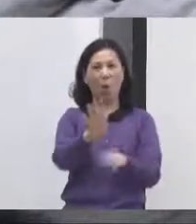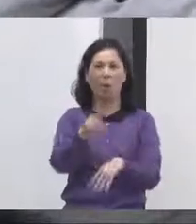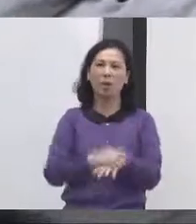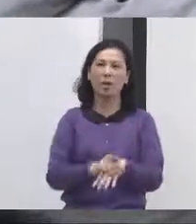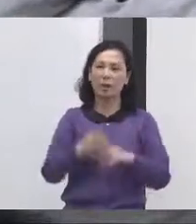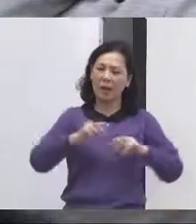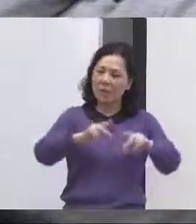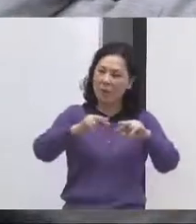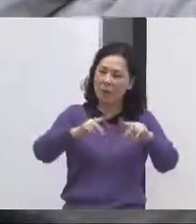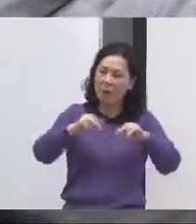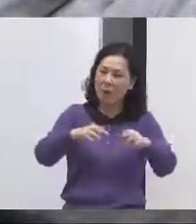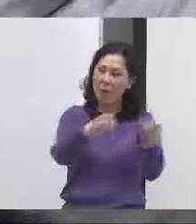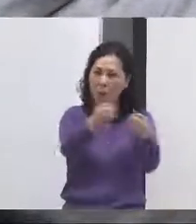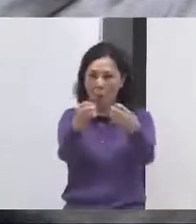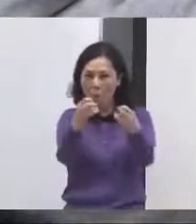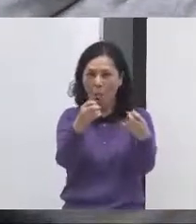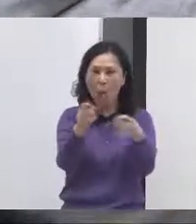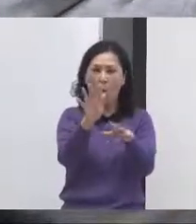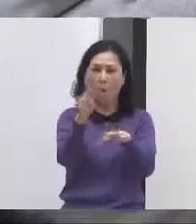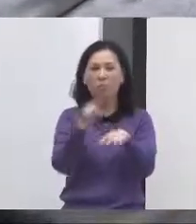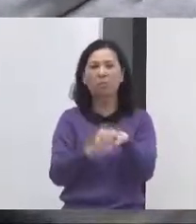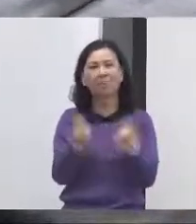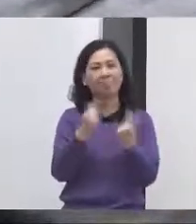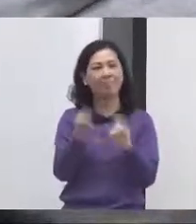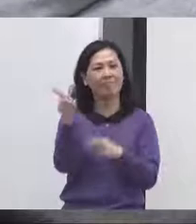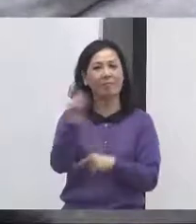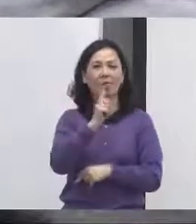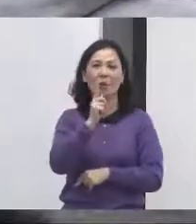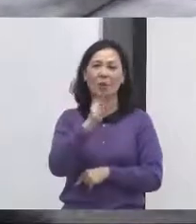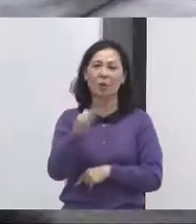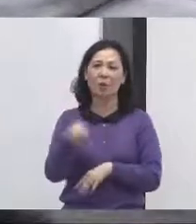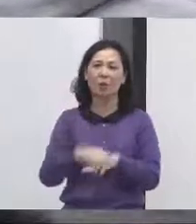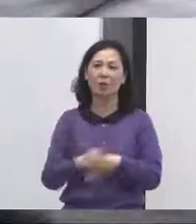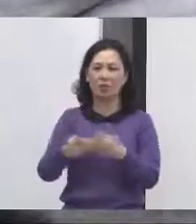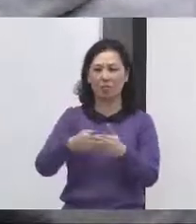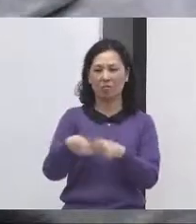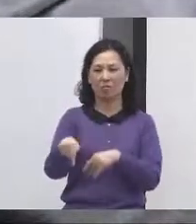好像有点像是你在讲的那个分野。